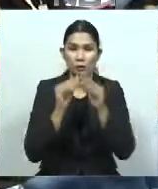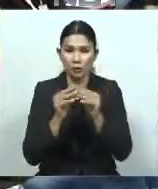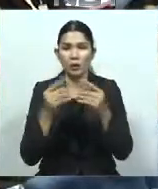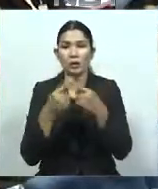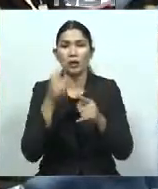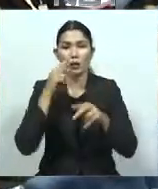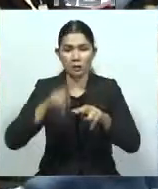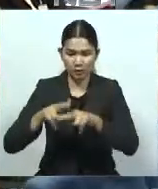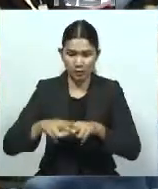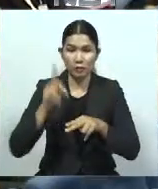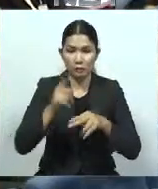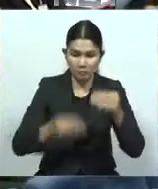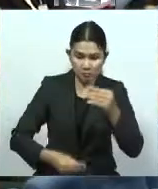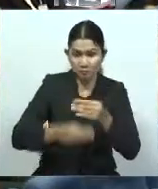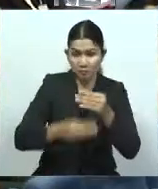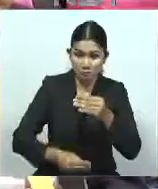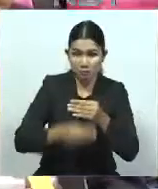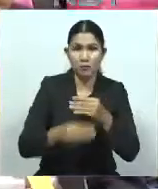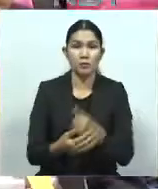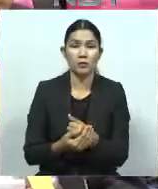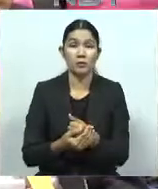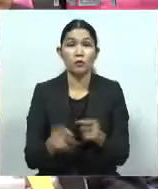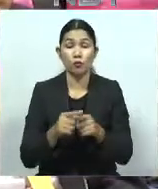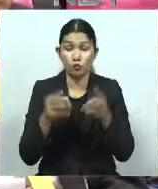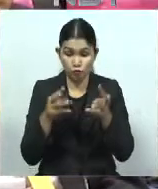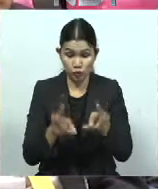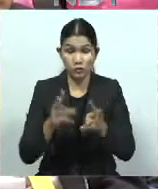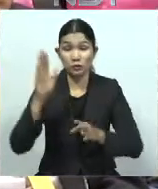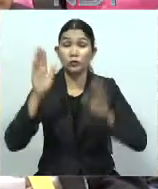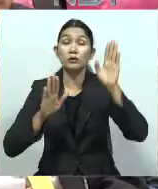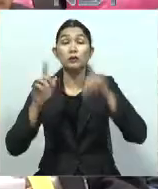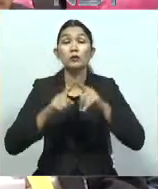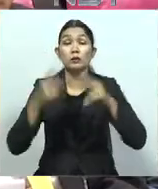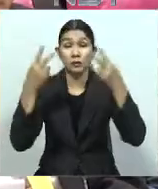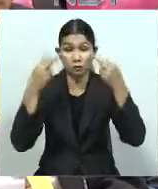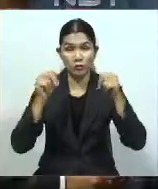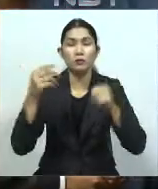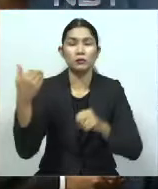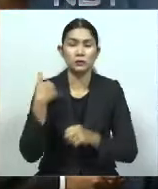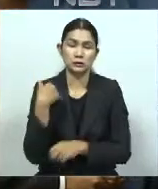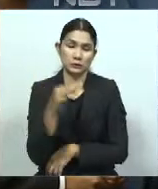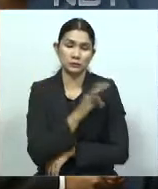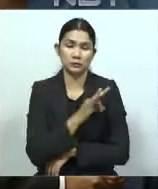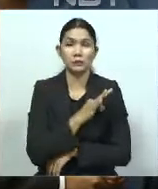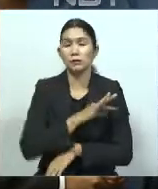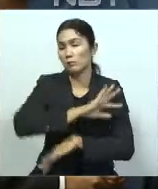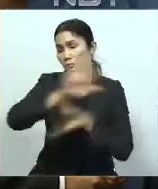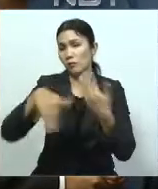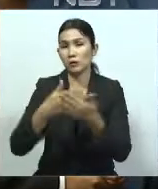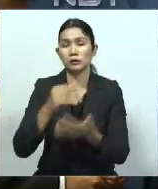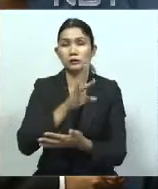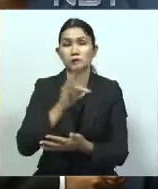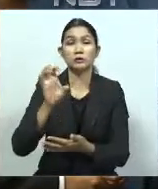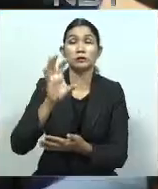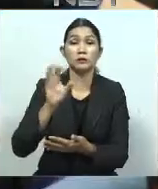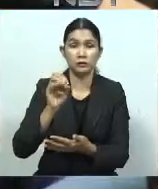มเก้าอี้เพิ่มเติมบางส่วนครับโดยวิธีในการโหวตเลือกนายกรัฐมนตรีจะใช้สมาชิกทั้ง750คนอย่างที่ไป